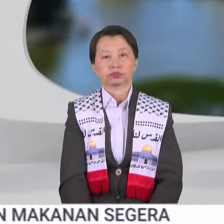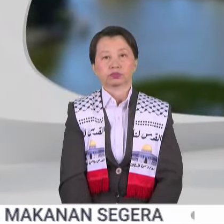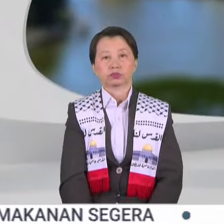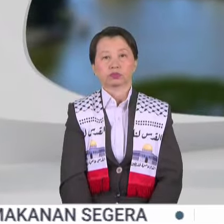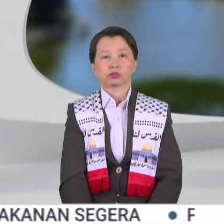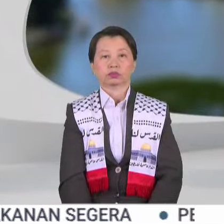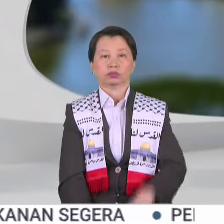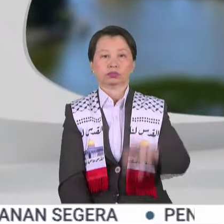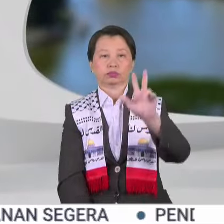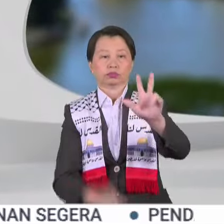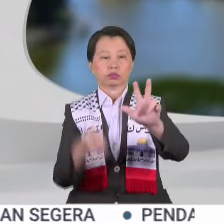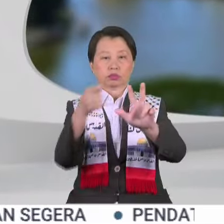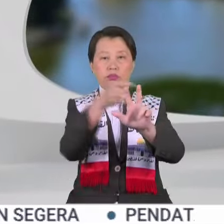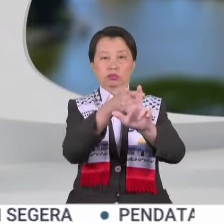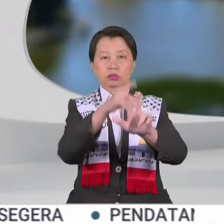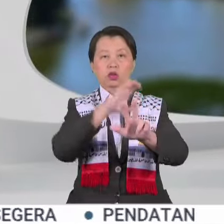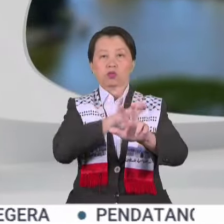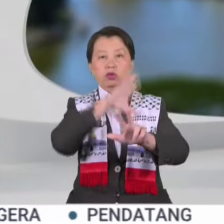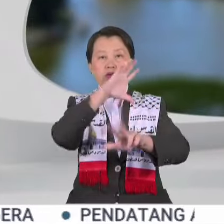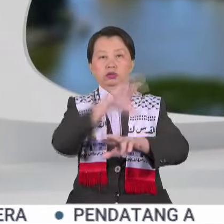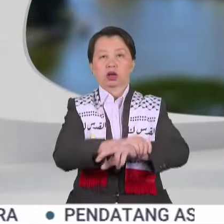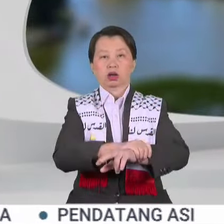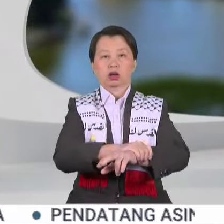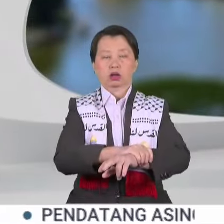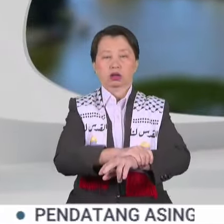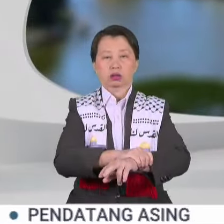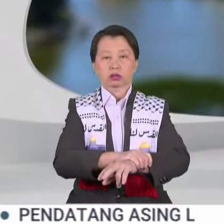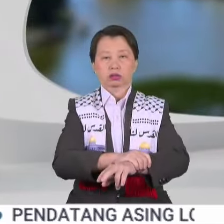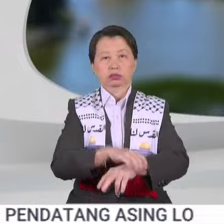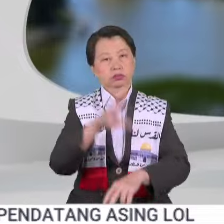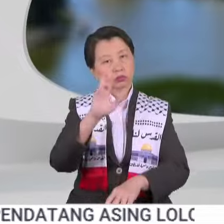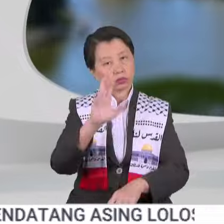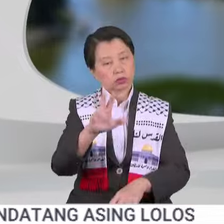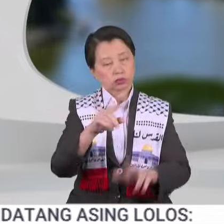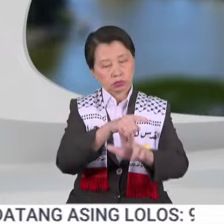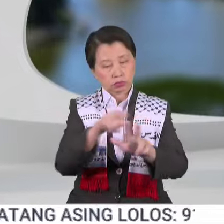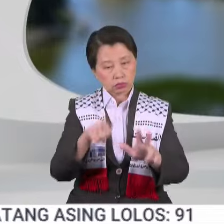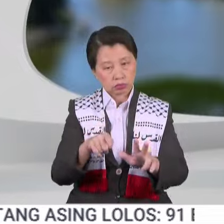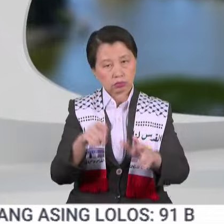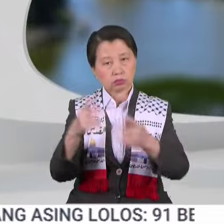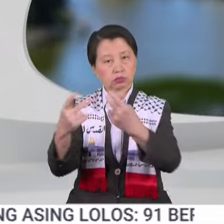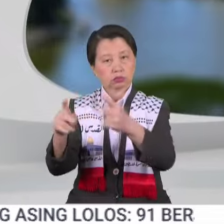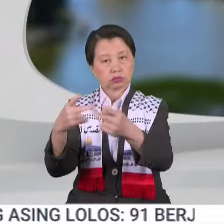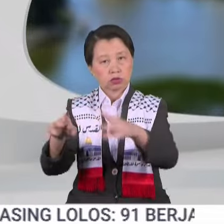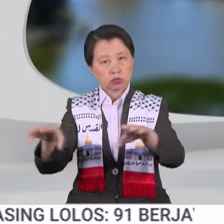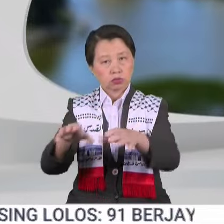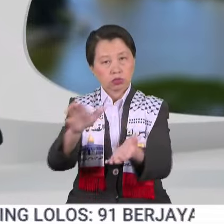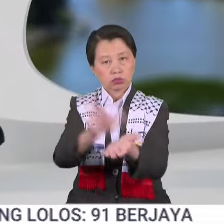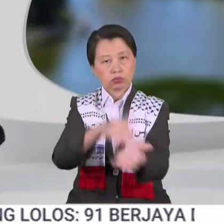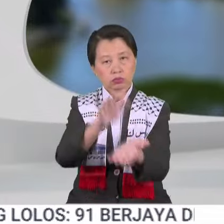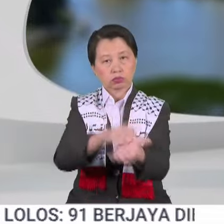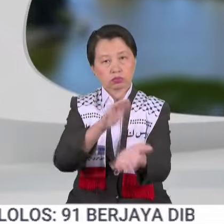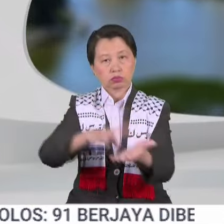Seramai 3 individu ditangkap polis Kuching dalam serbuan ke atas 3 premis menjalankan kegiatan judi loteri tanpa lesen